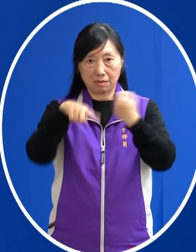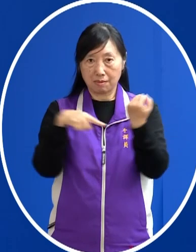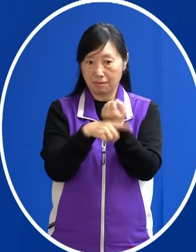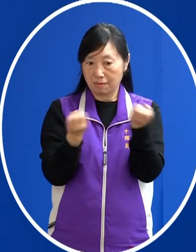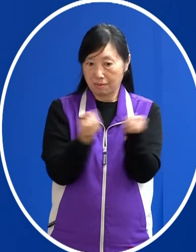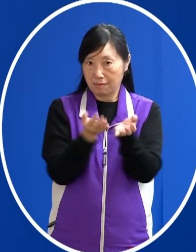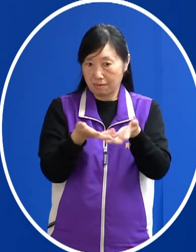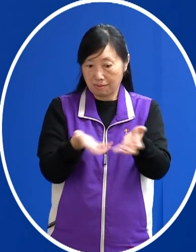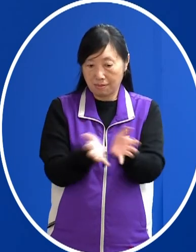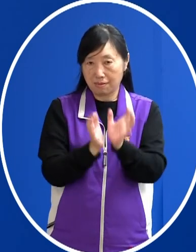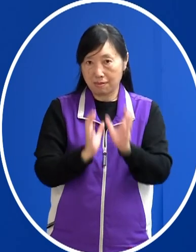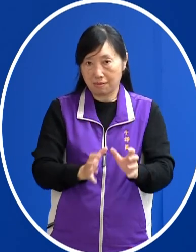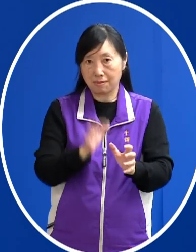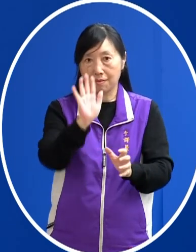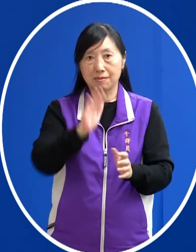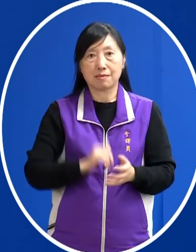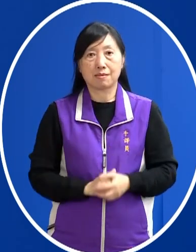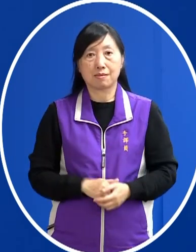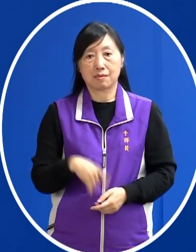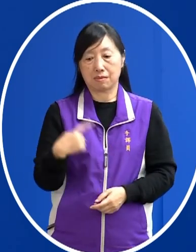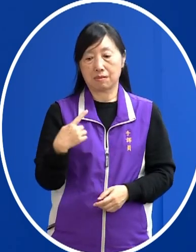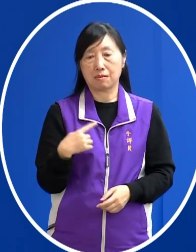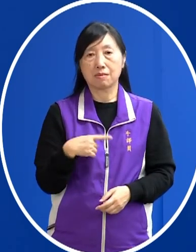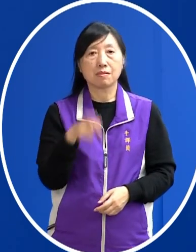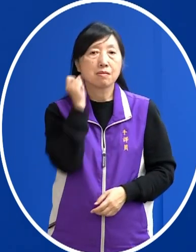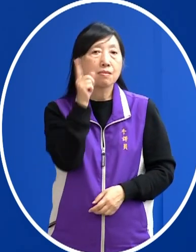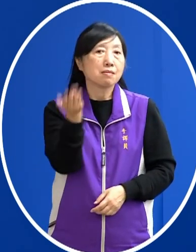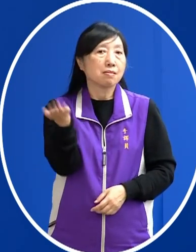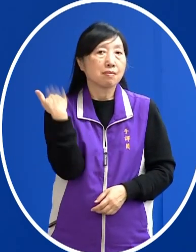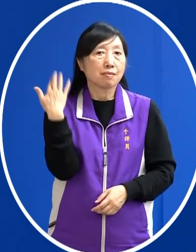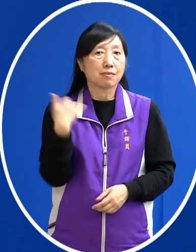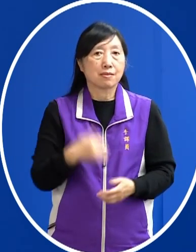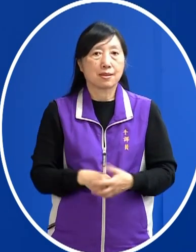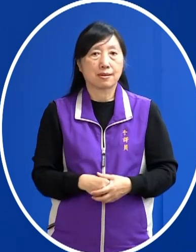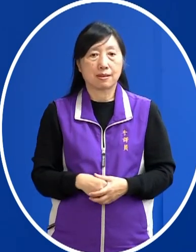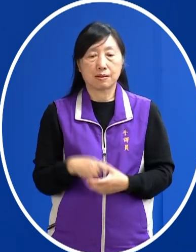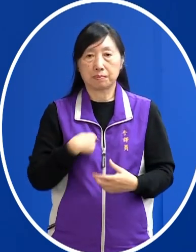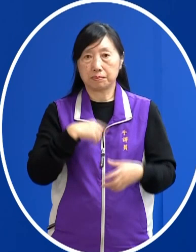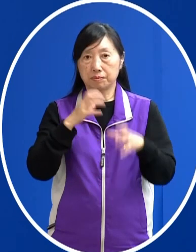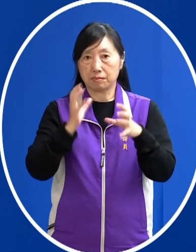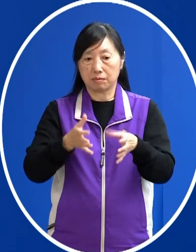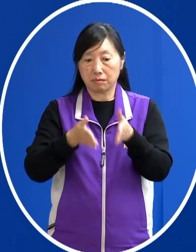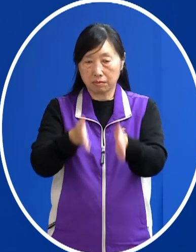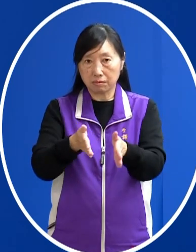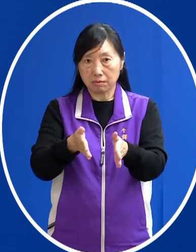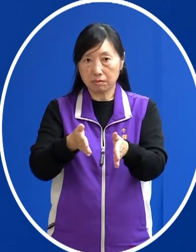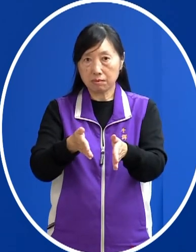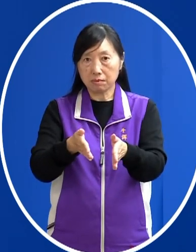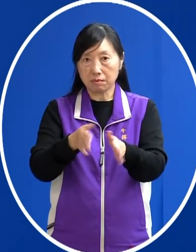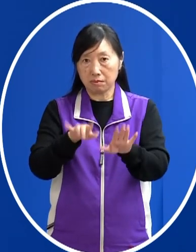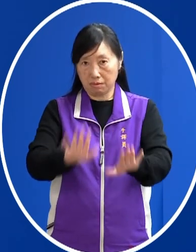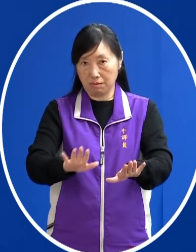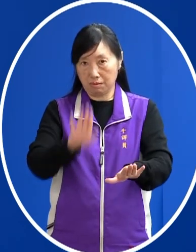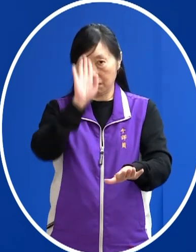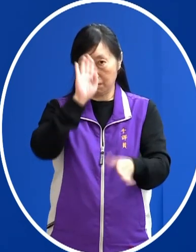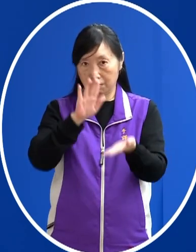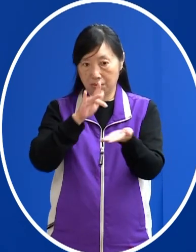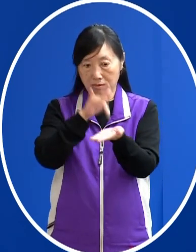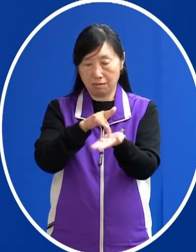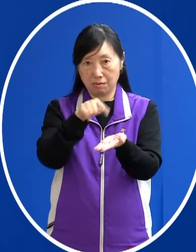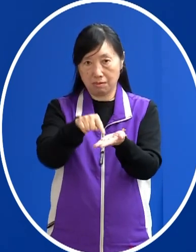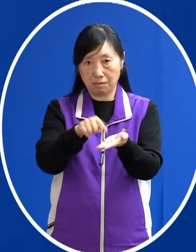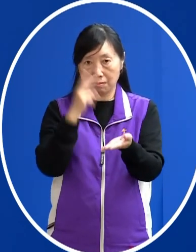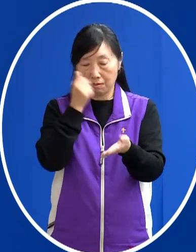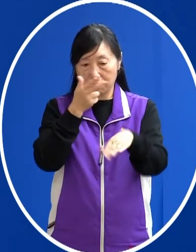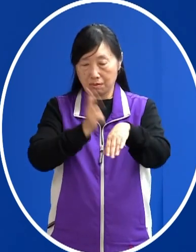组。那这个研发组在过去一个月，我们成立一个针对这一次病毒特别的一个